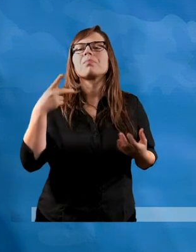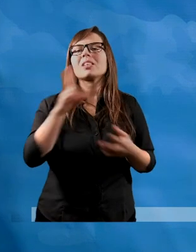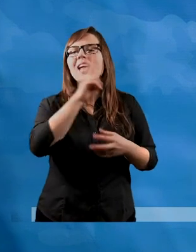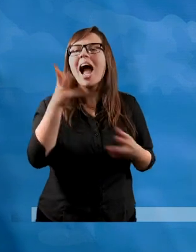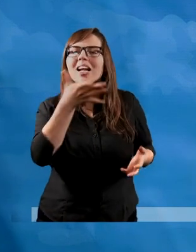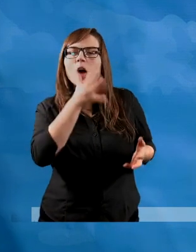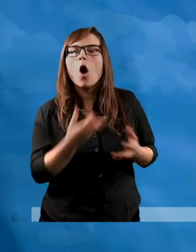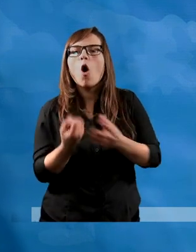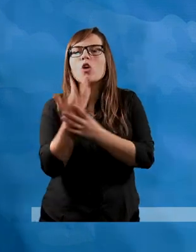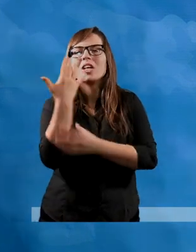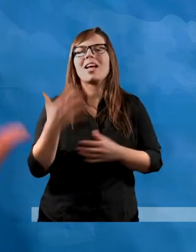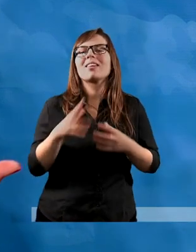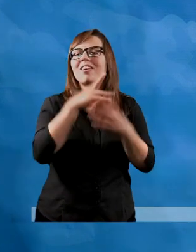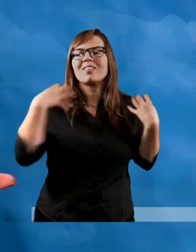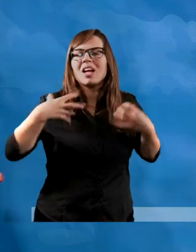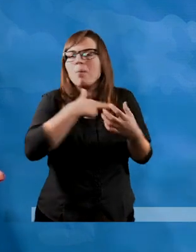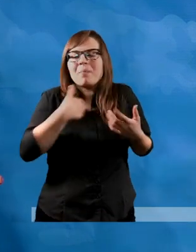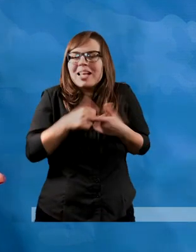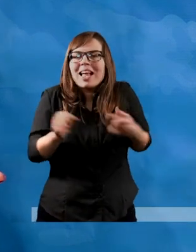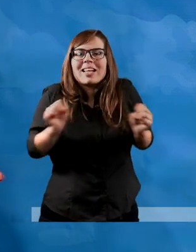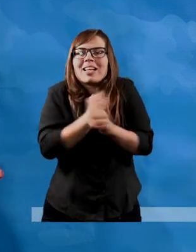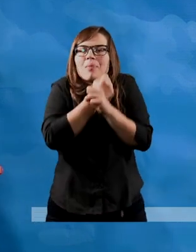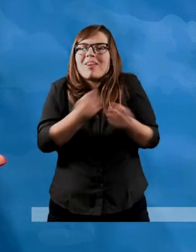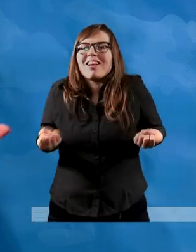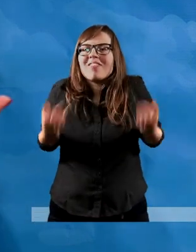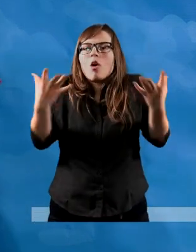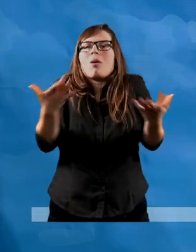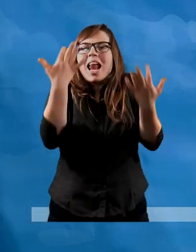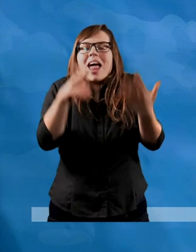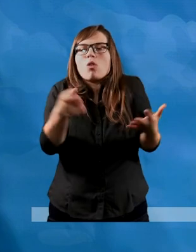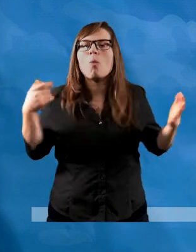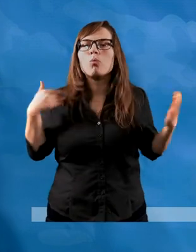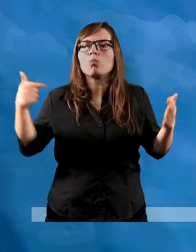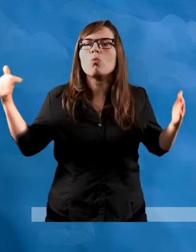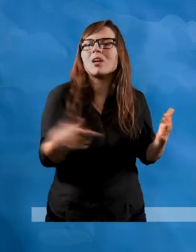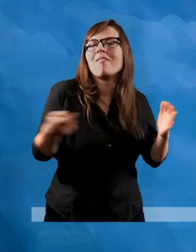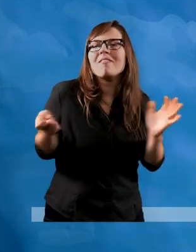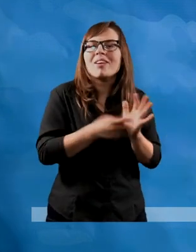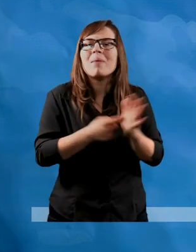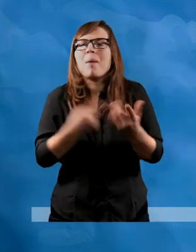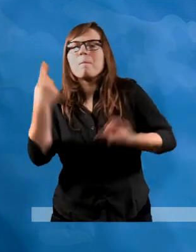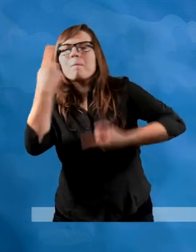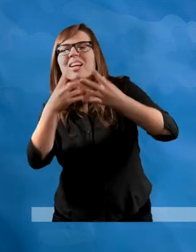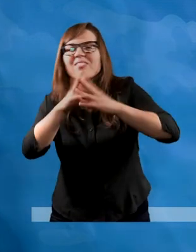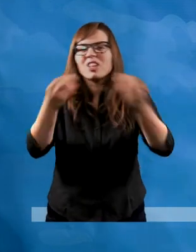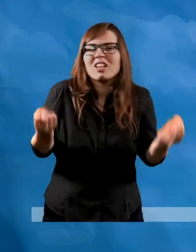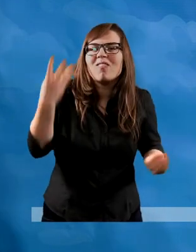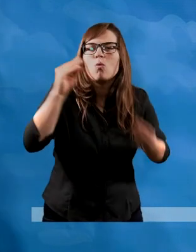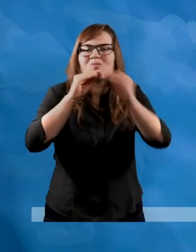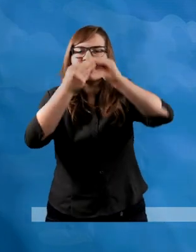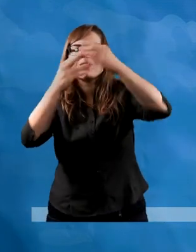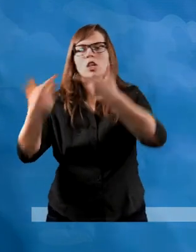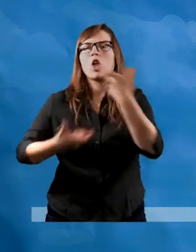każda roślina, każde zwierzę. My jesteśmy niesamowitym tworem. Ile to musiało wymagać jakiejś myśli